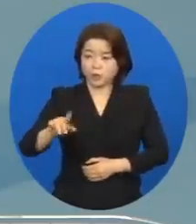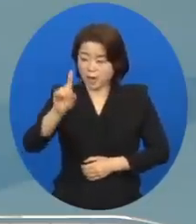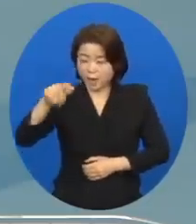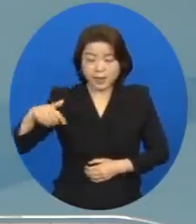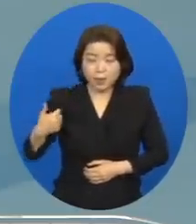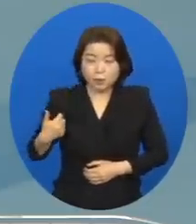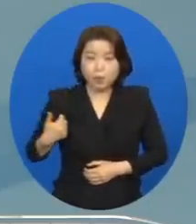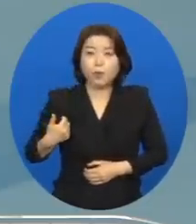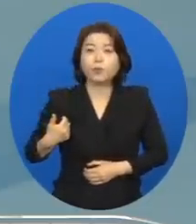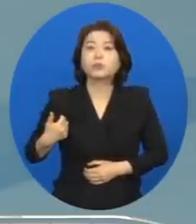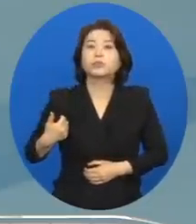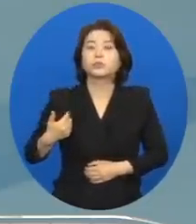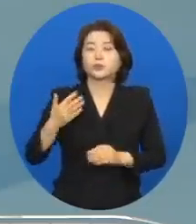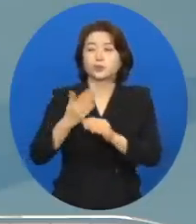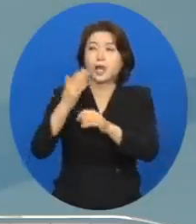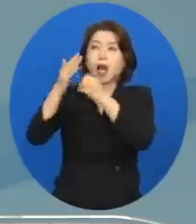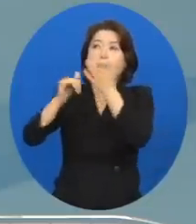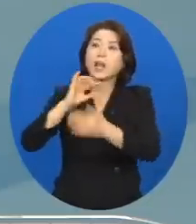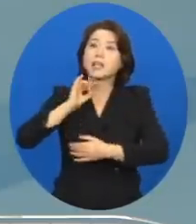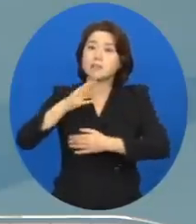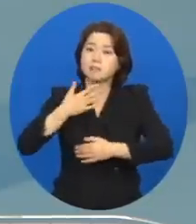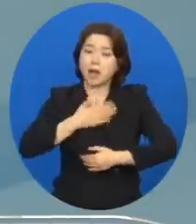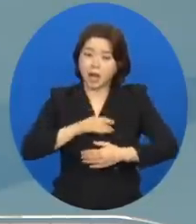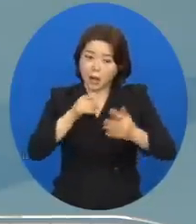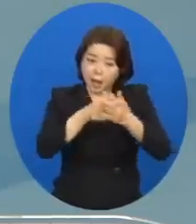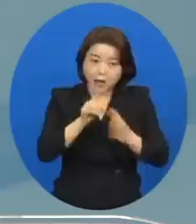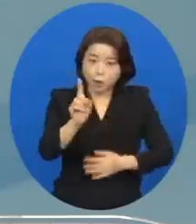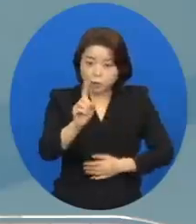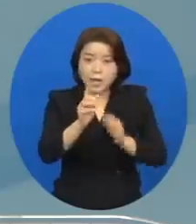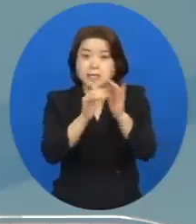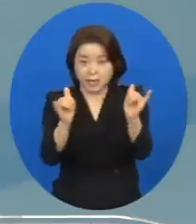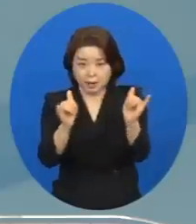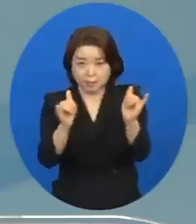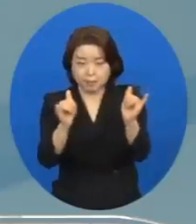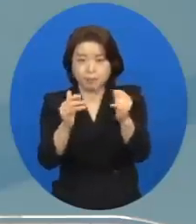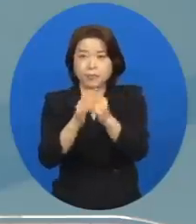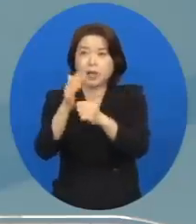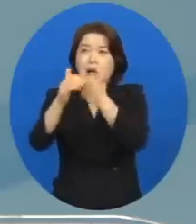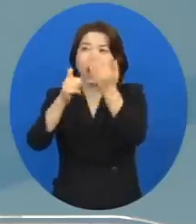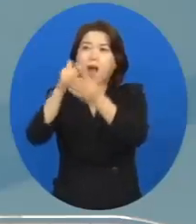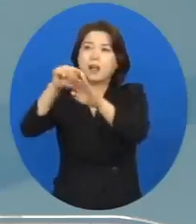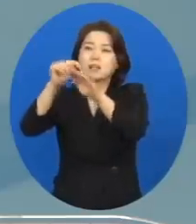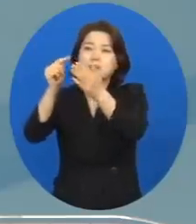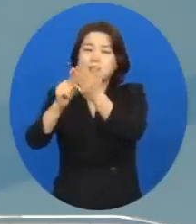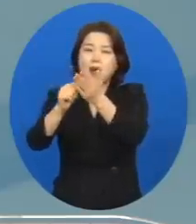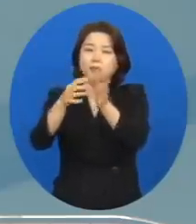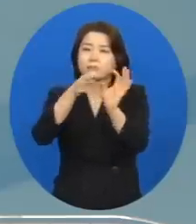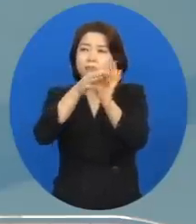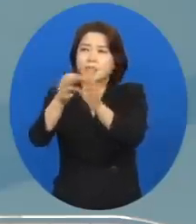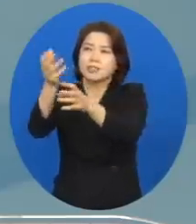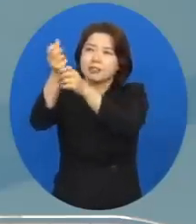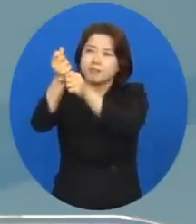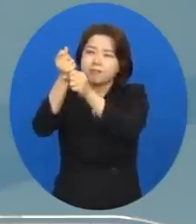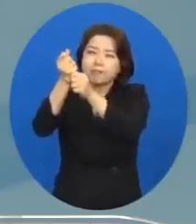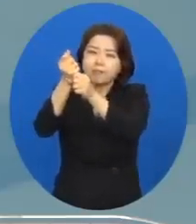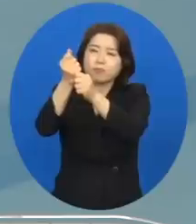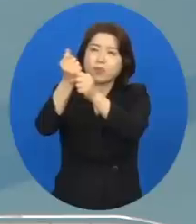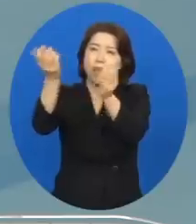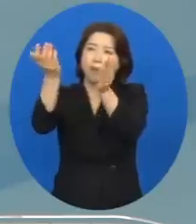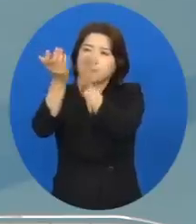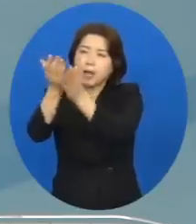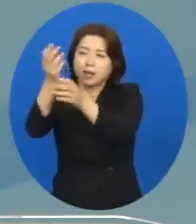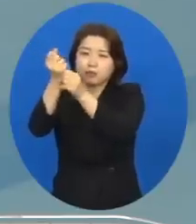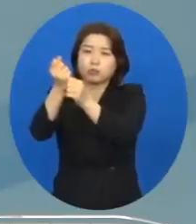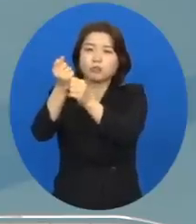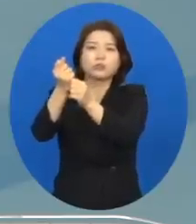가운데 하나님만이 아시는 어떤 한 사람이 하나님의 마음을 계속 붙들고 있는지도